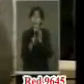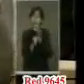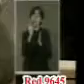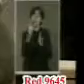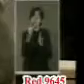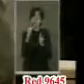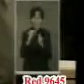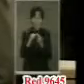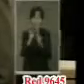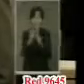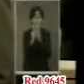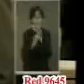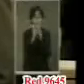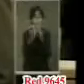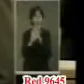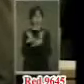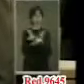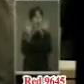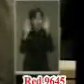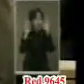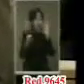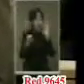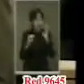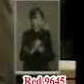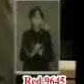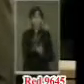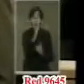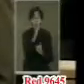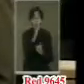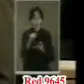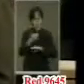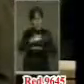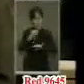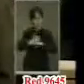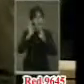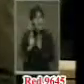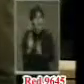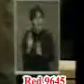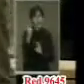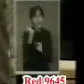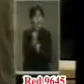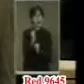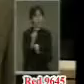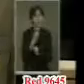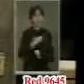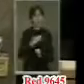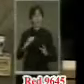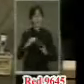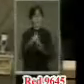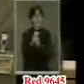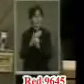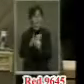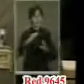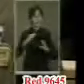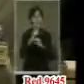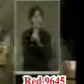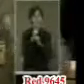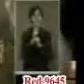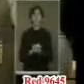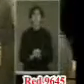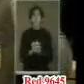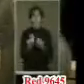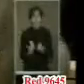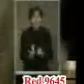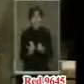ล้มล้างรัฐธรรมนูญก็ไม่สามารถที่จะมีการเมืองใหม่ได้เพราะฉะนั้นผมจึงสรุปกับท่านประธานขณะนี้ว่าณ